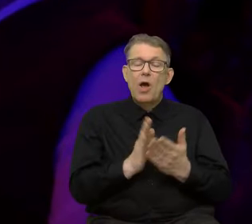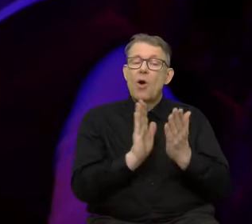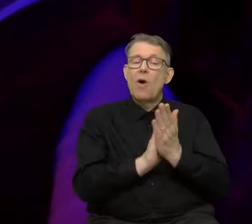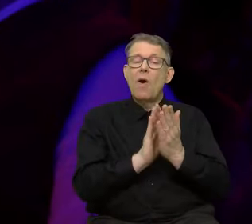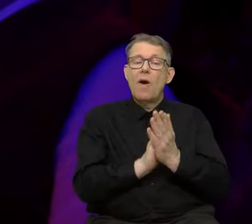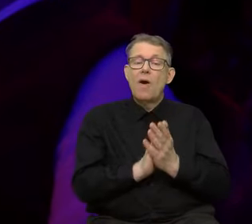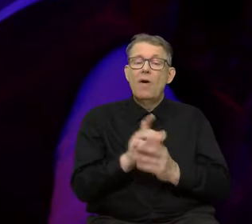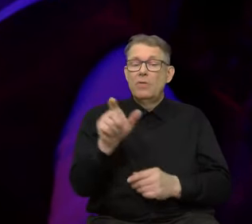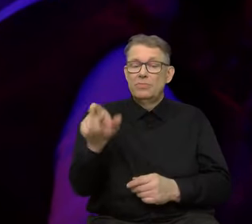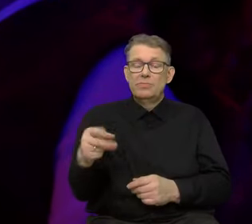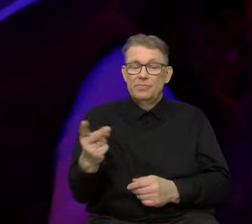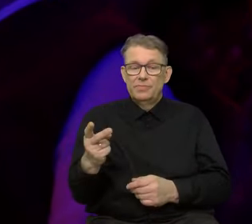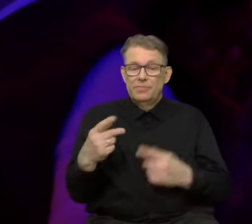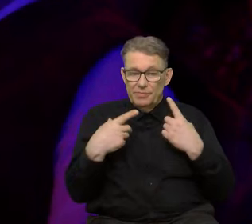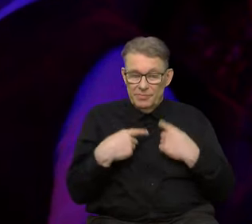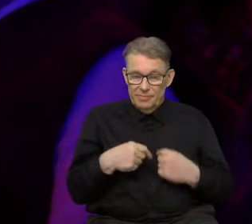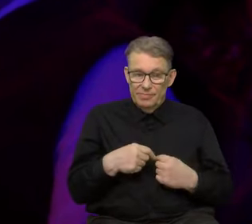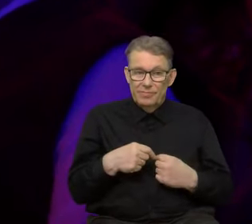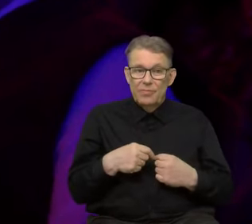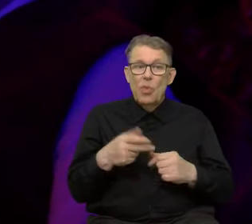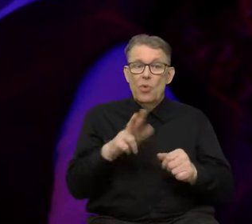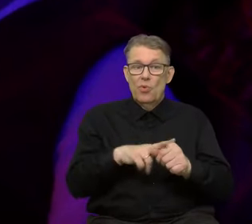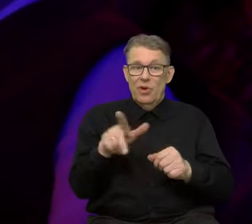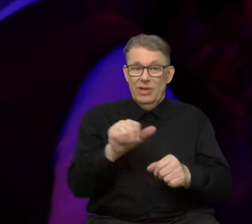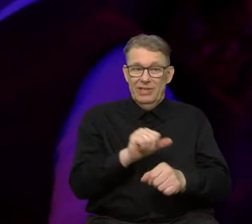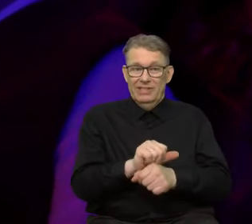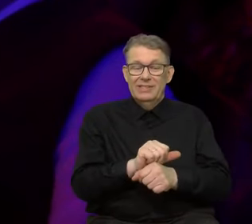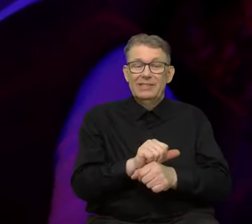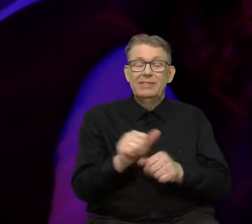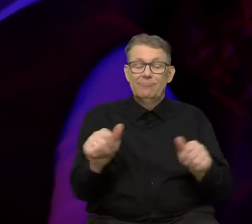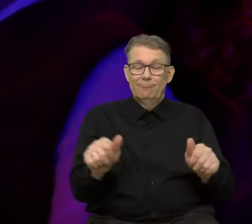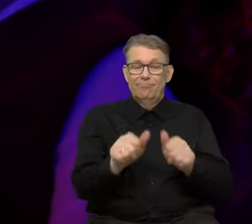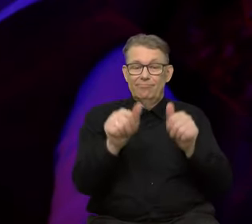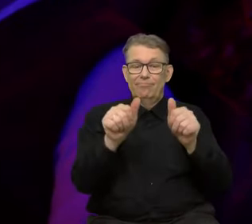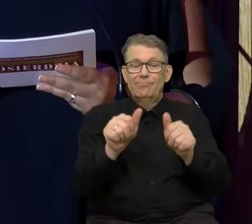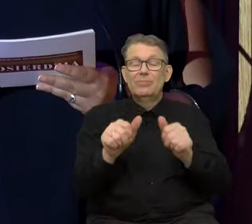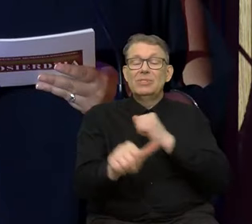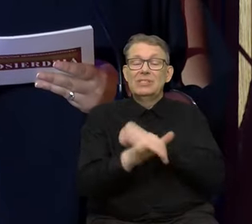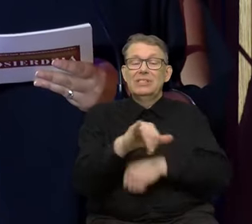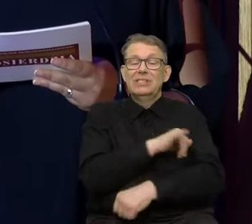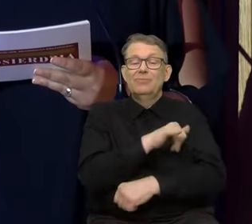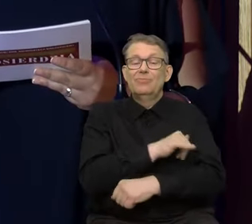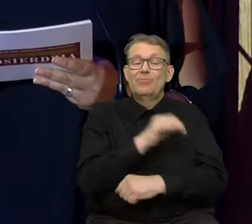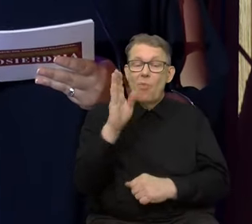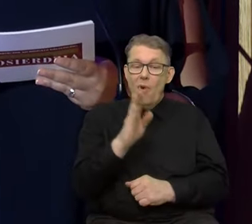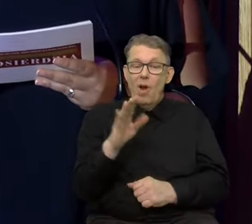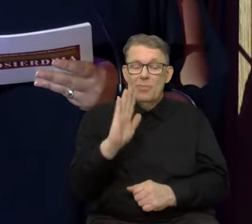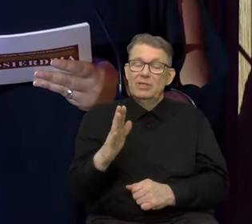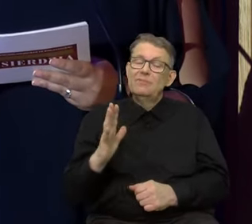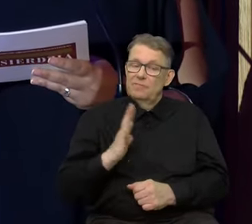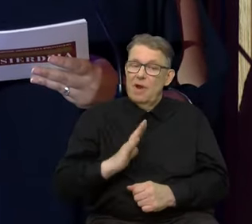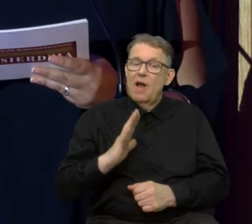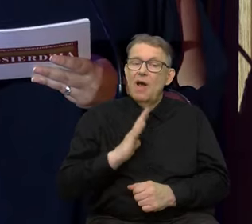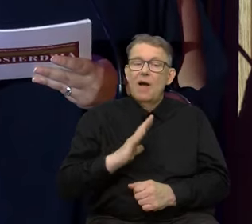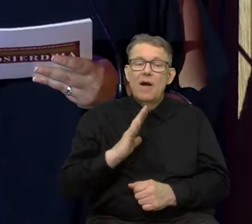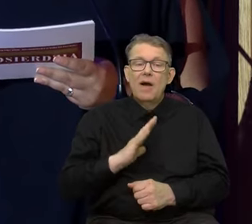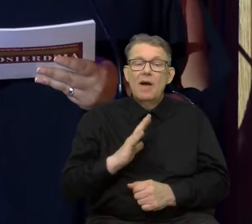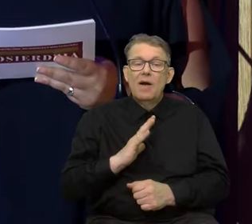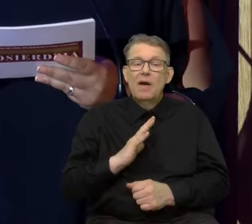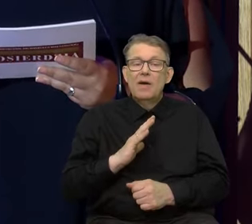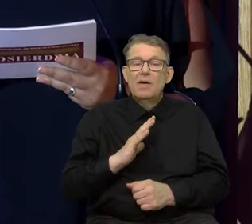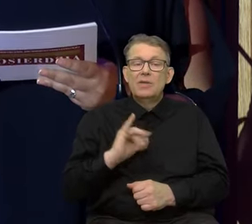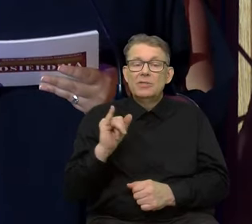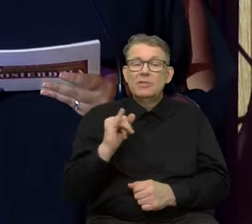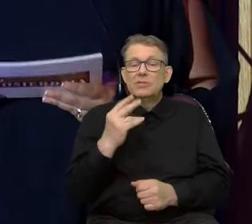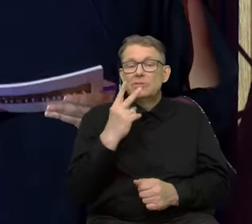uhonorowanie laureatek statuetkami noszącymi imię błogosławionego będzie docenieniem, jak również